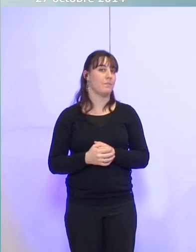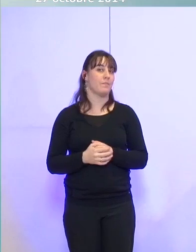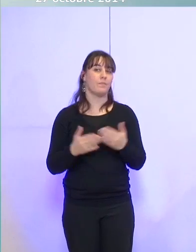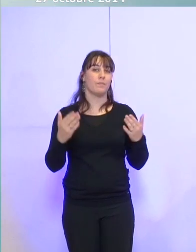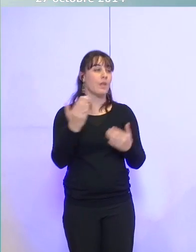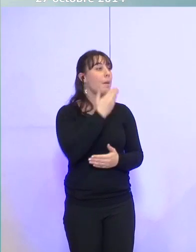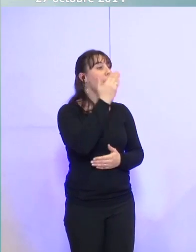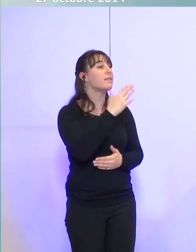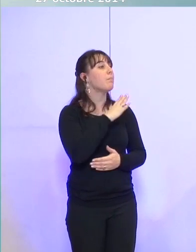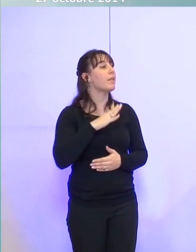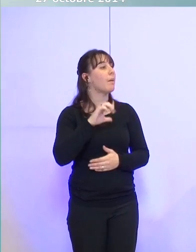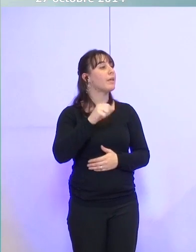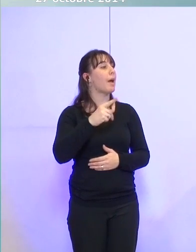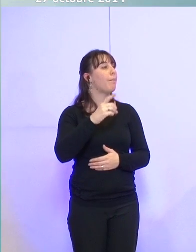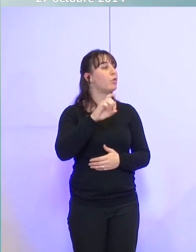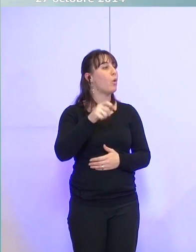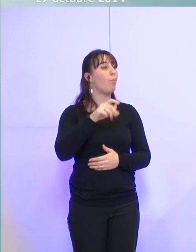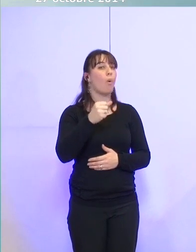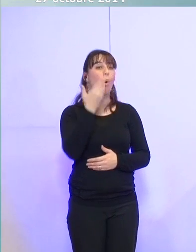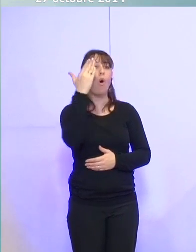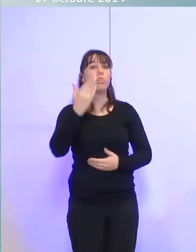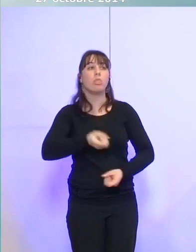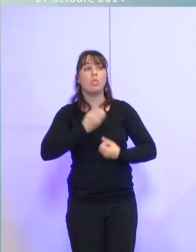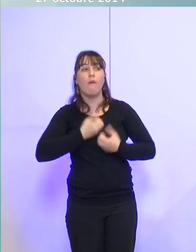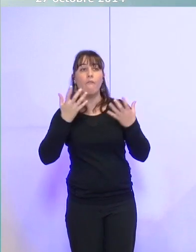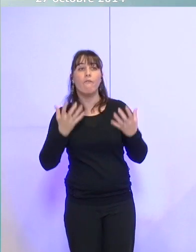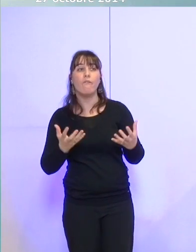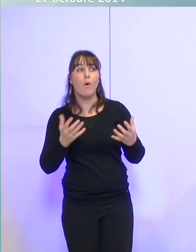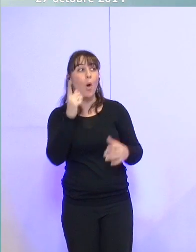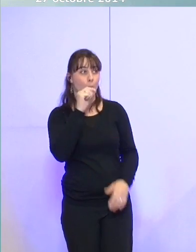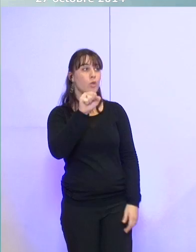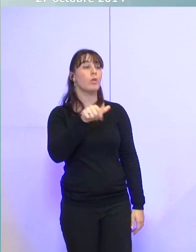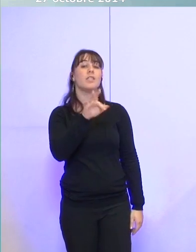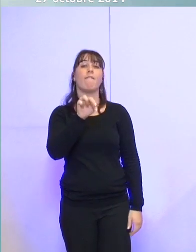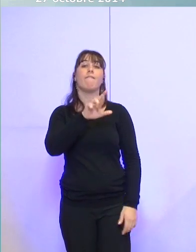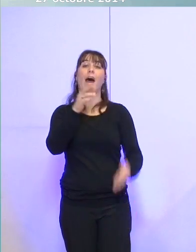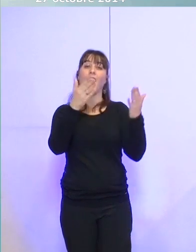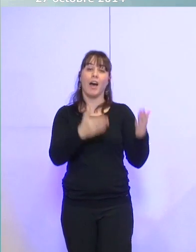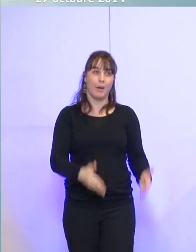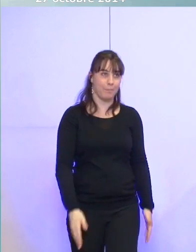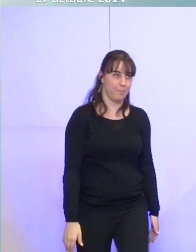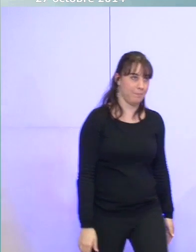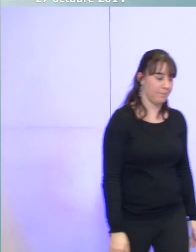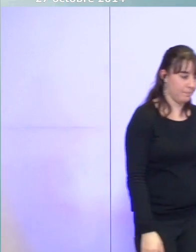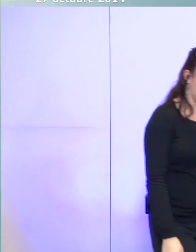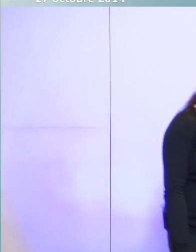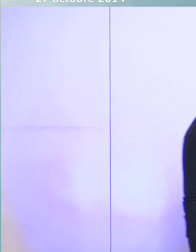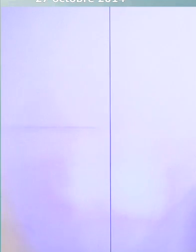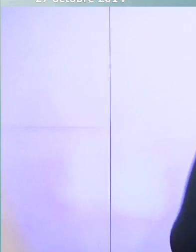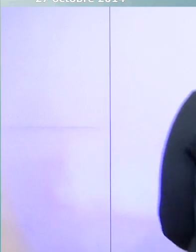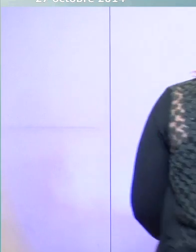Je vous remercie, Madame Capdepont. Y a-t-il des prises de parole, Monsieur Safar? Alors cette fois-ci, c'est au nom de Paul Bron.